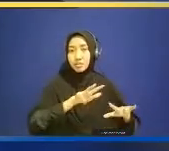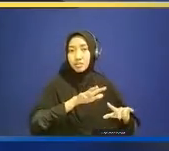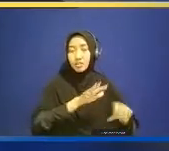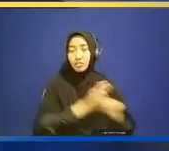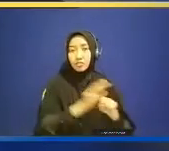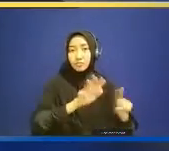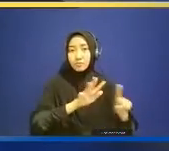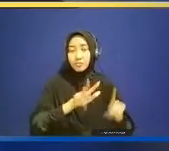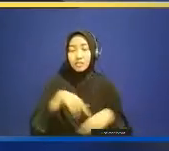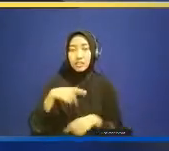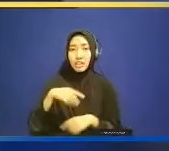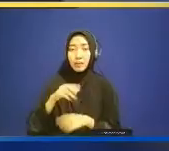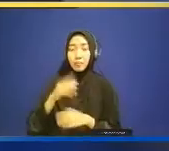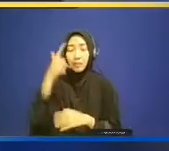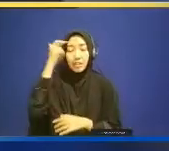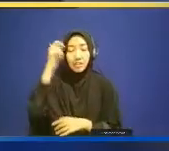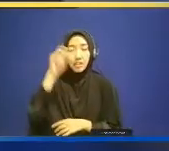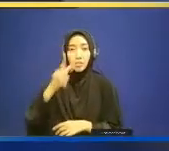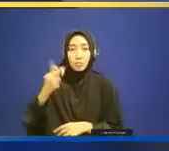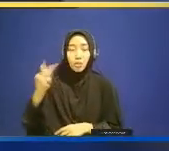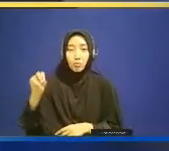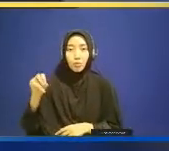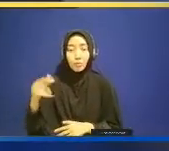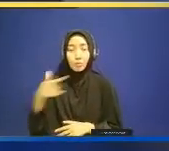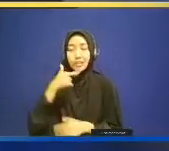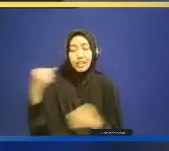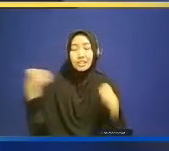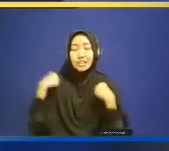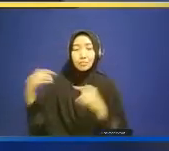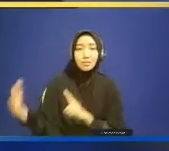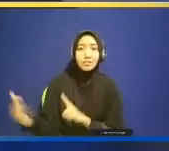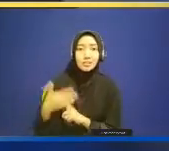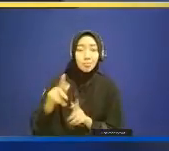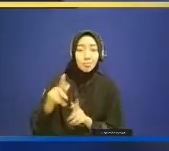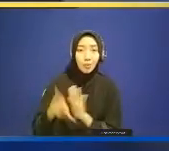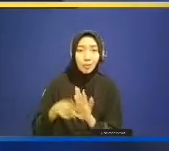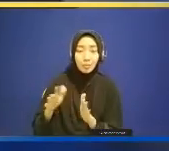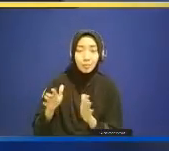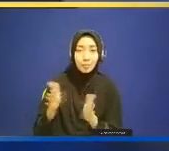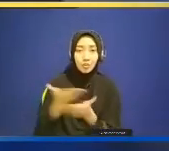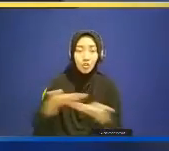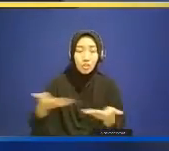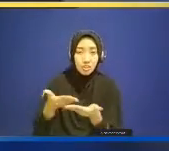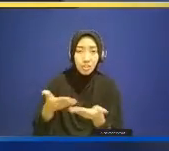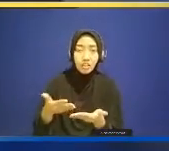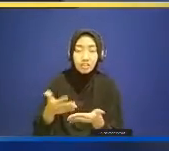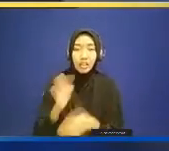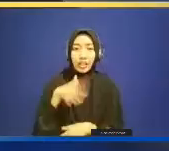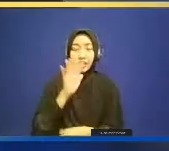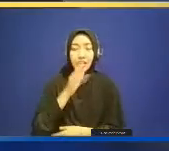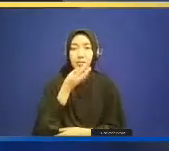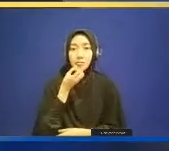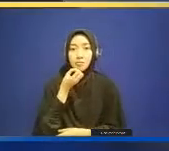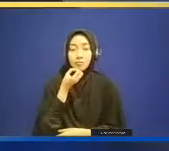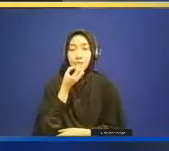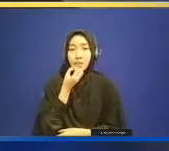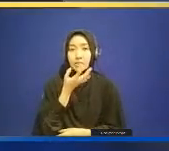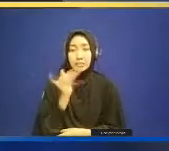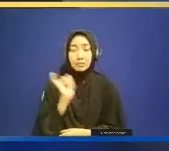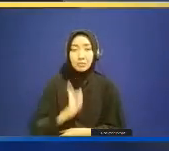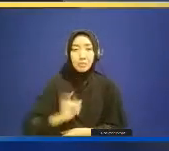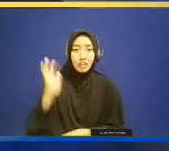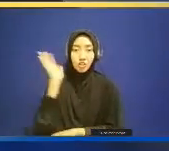2020 Bagaimana pentingnya kesehatan program perlindungan sosial tapi juga nanti yang ingin saya bahas nih bersama narasumber